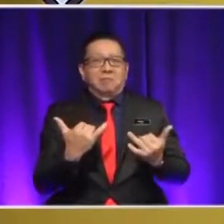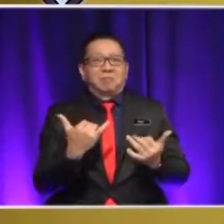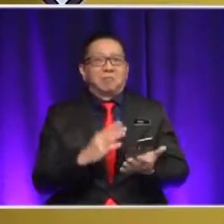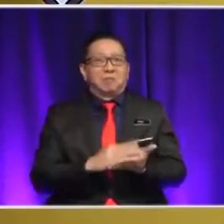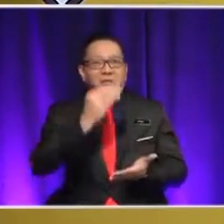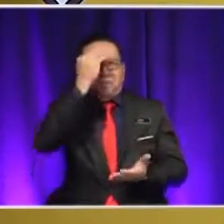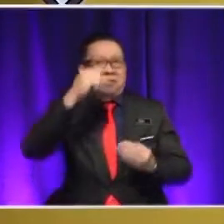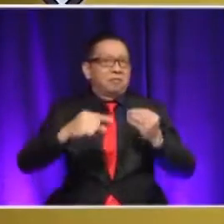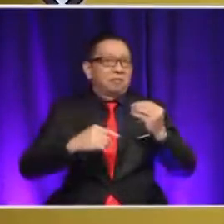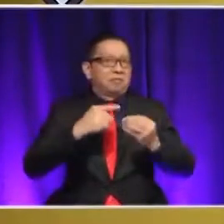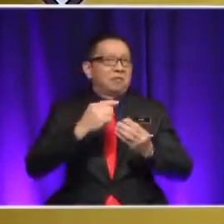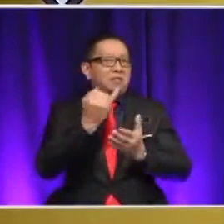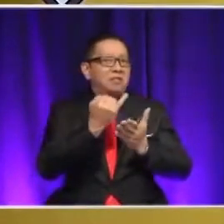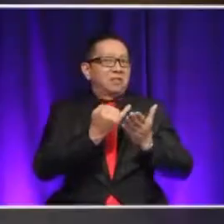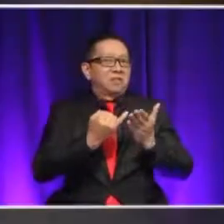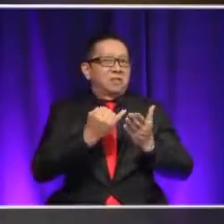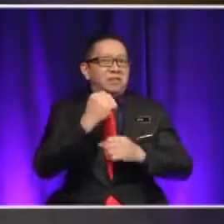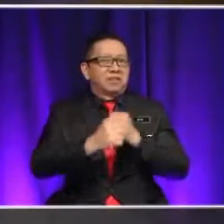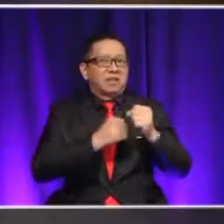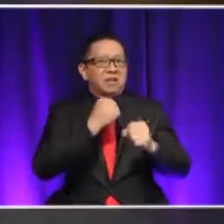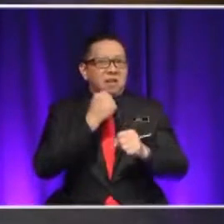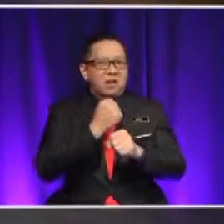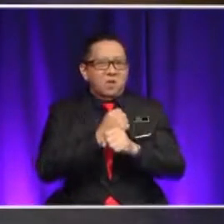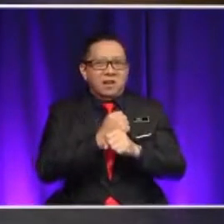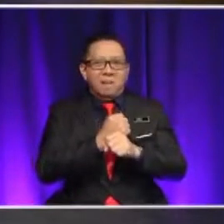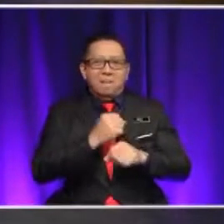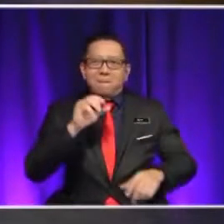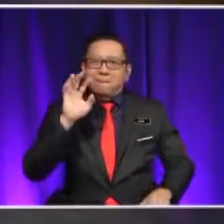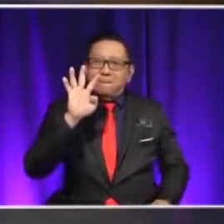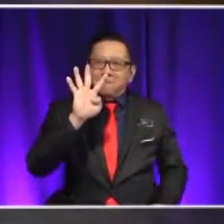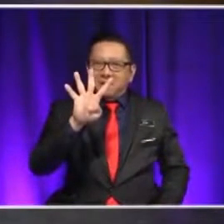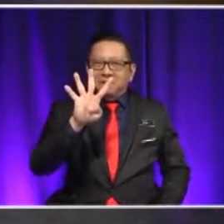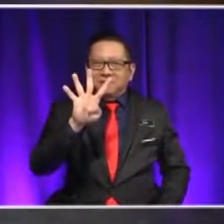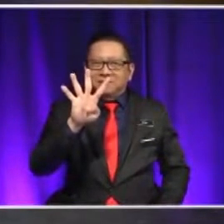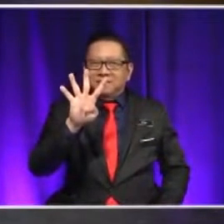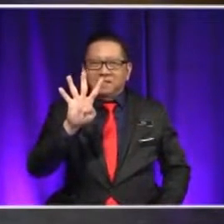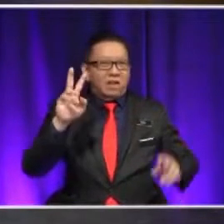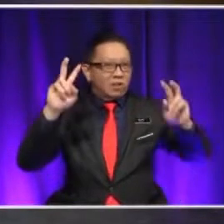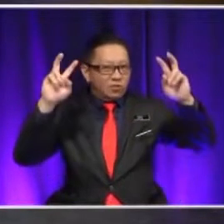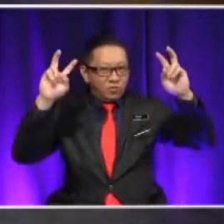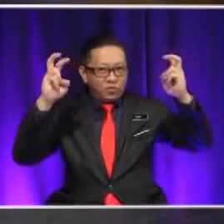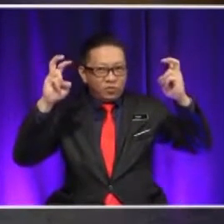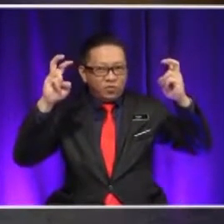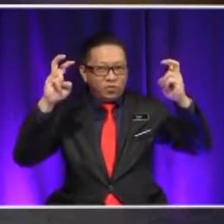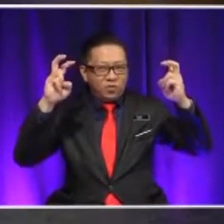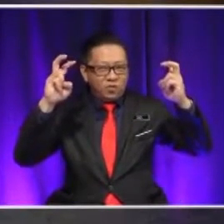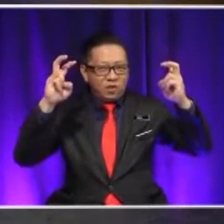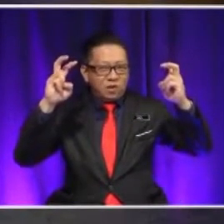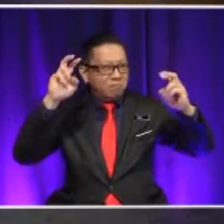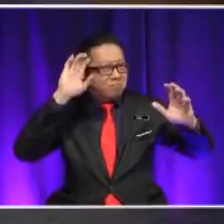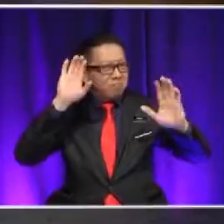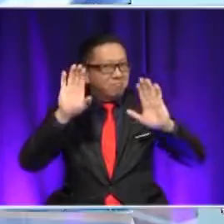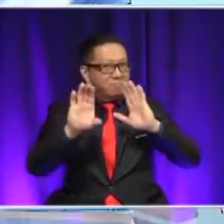betul beberapa Ah tahu kita fokus kepada tahun empat yaitu tajuk kita ialah bidang menggambar